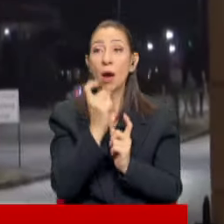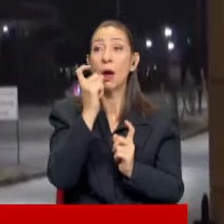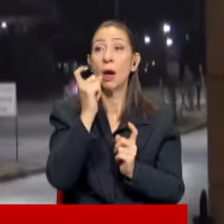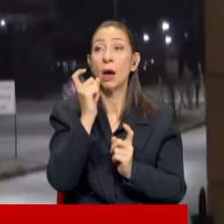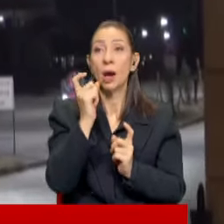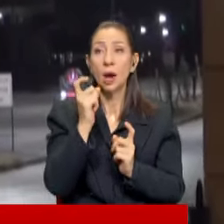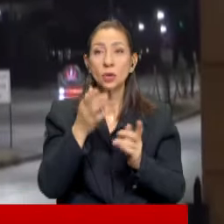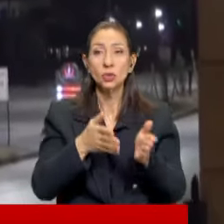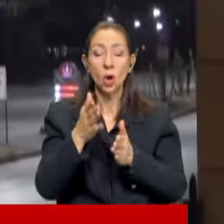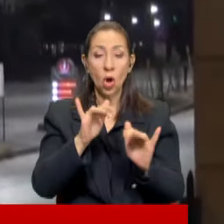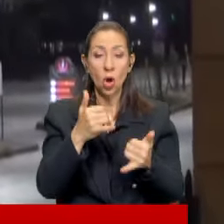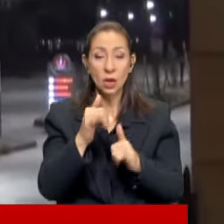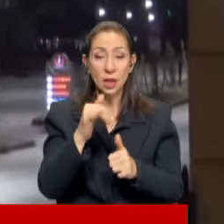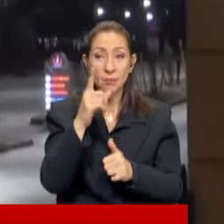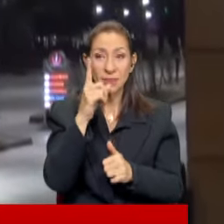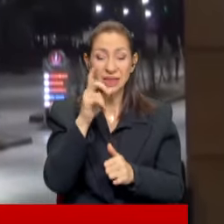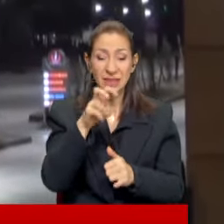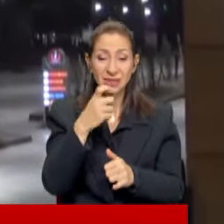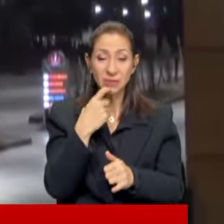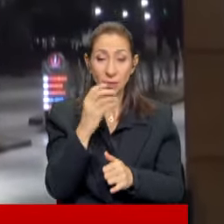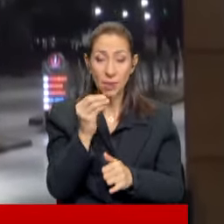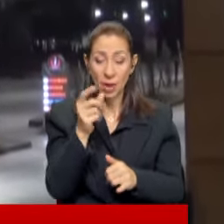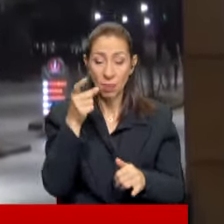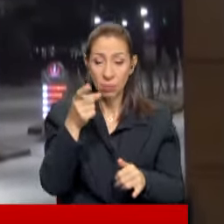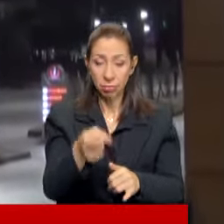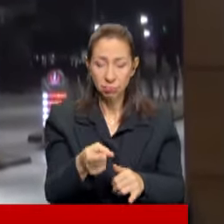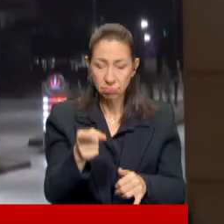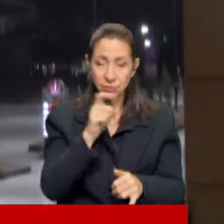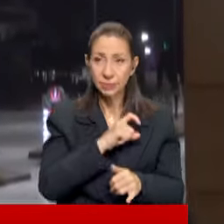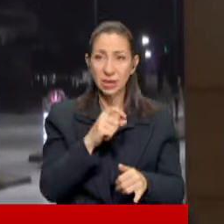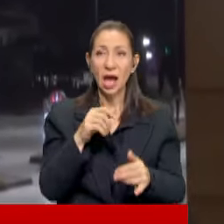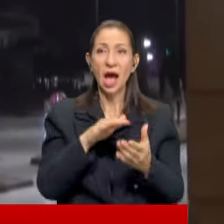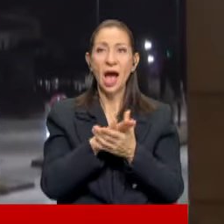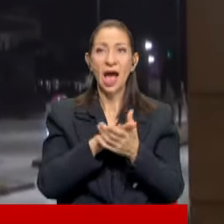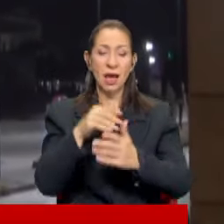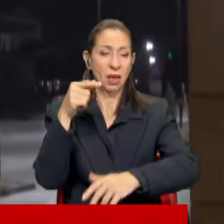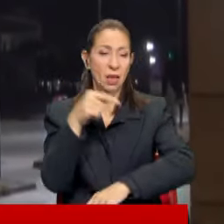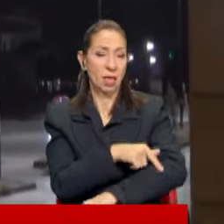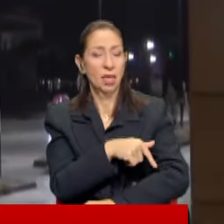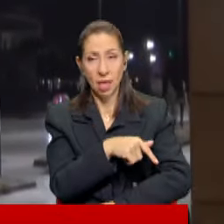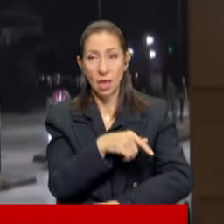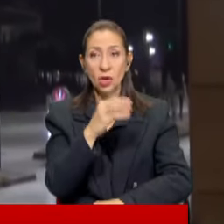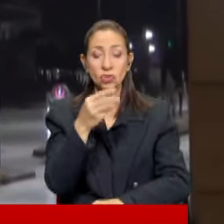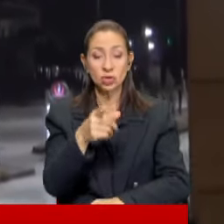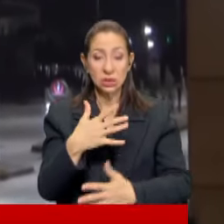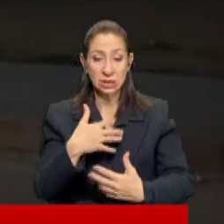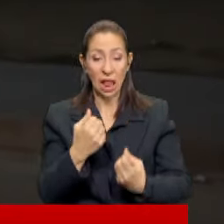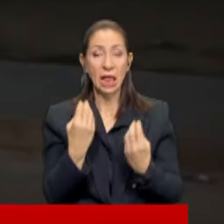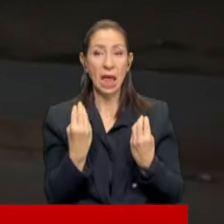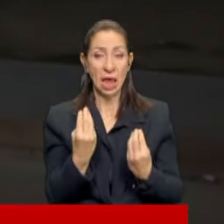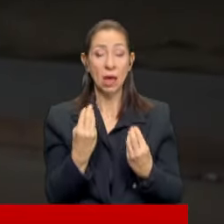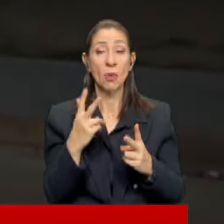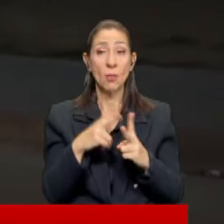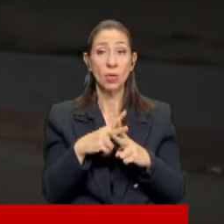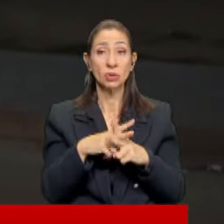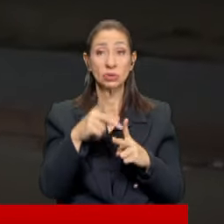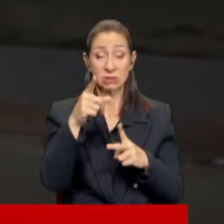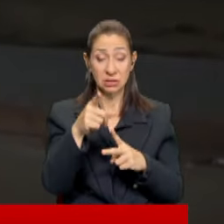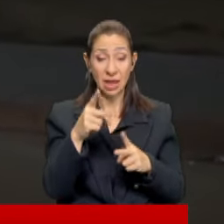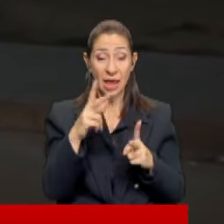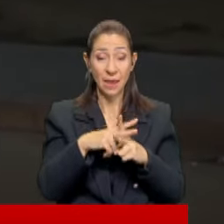aldı. Sokakta oyun oynayan 8 yaşındaki F.C.'de sağ bacağından vuruldu. Küçük çocuğun sağlık durumu iyi. Polis